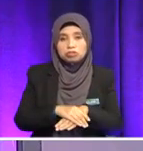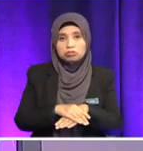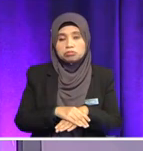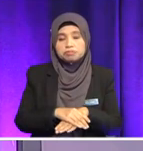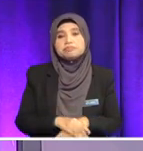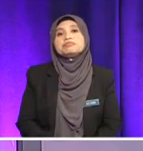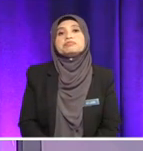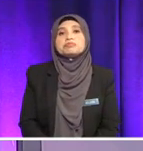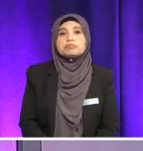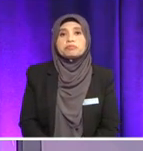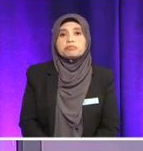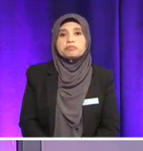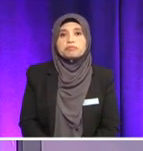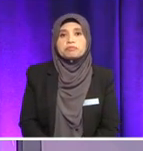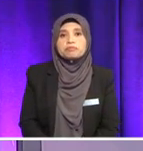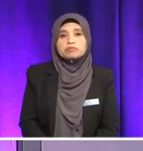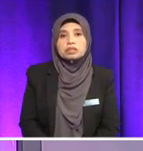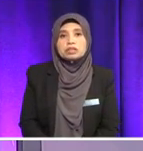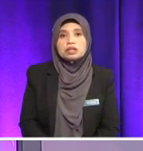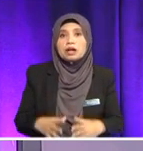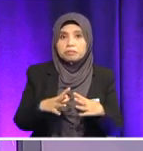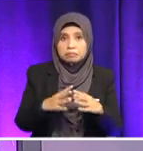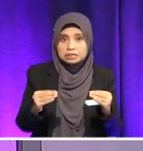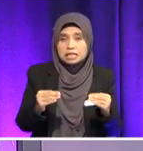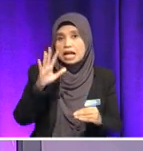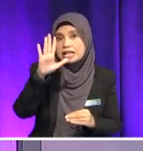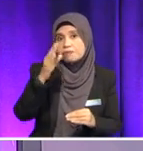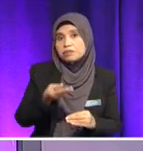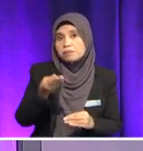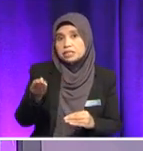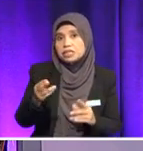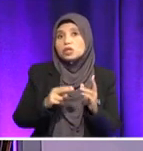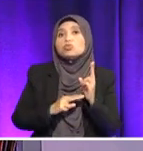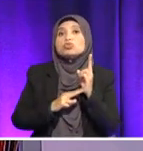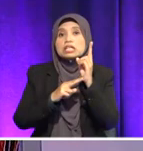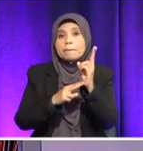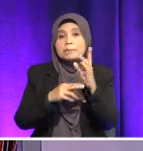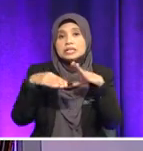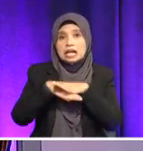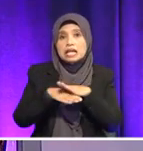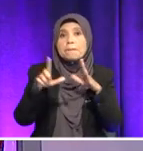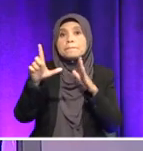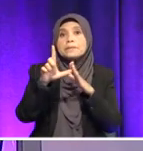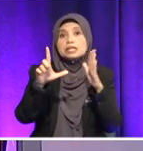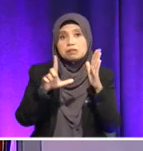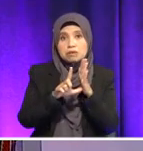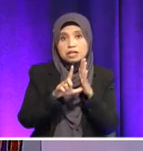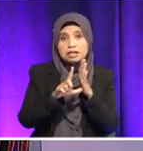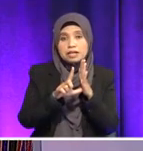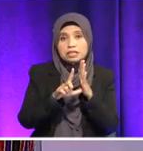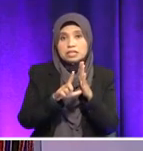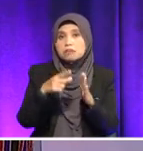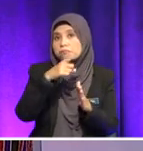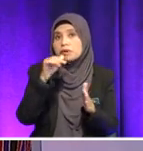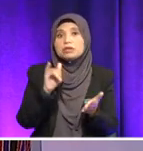sejarah juga jadi habis 5 Pengaruh utama di dalam perlembagaan dan ini hanya menjadikan negara kita unik